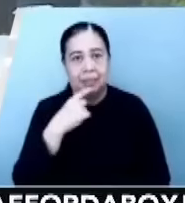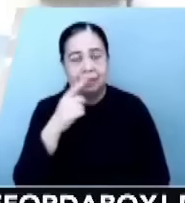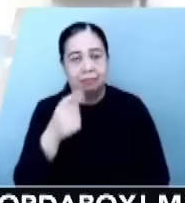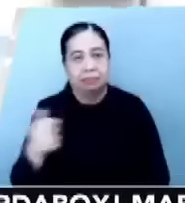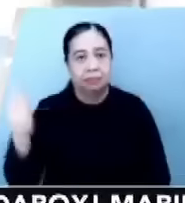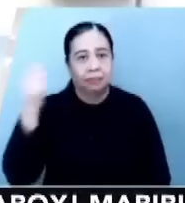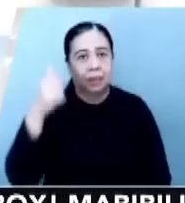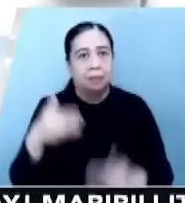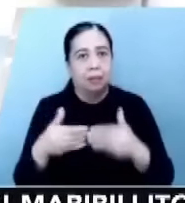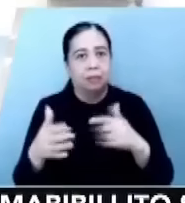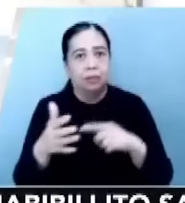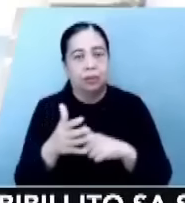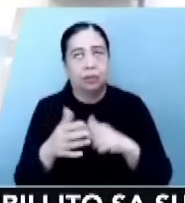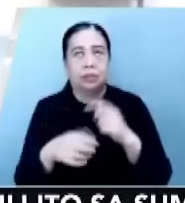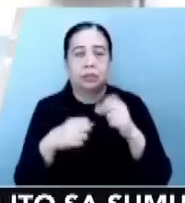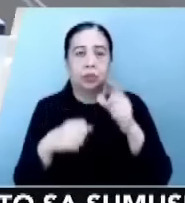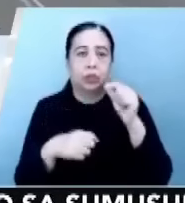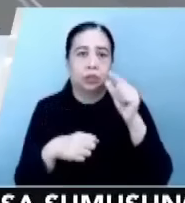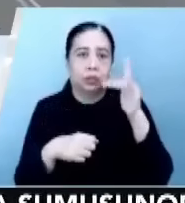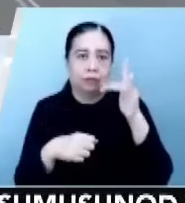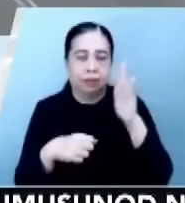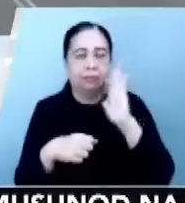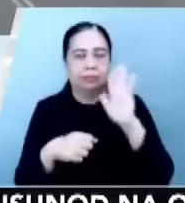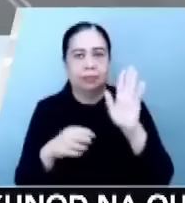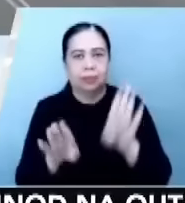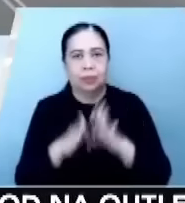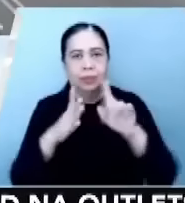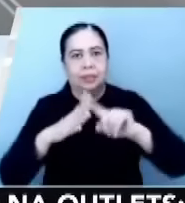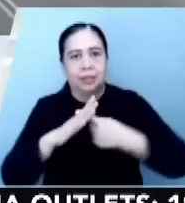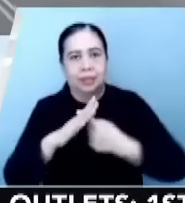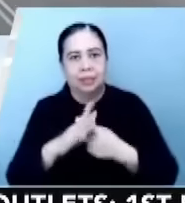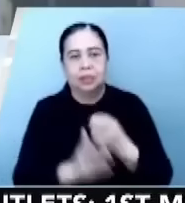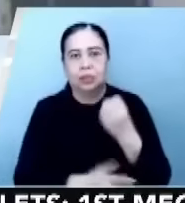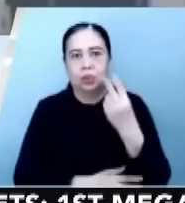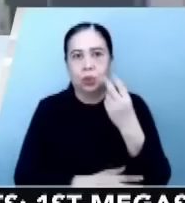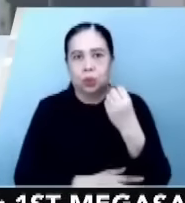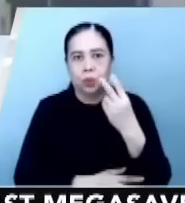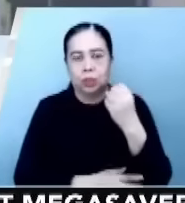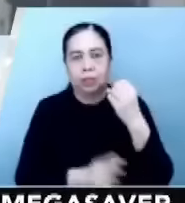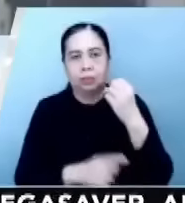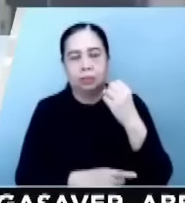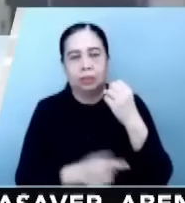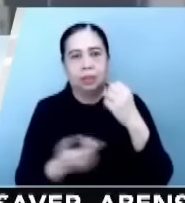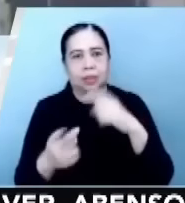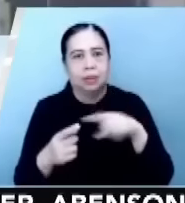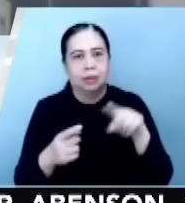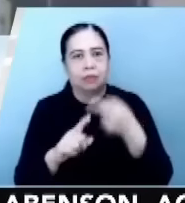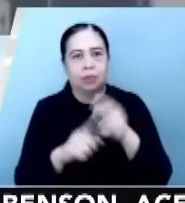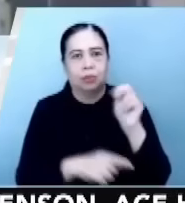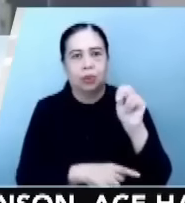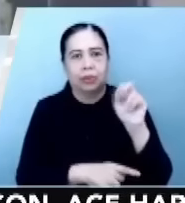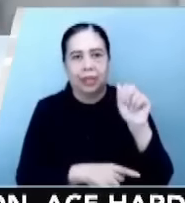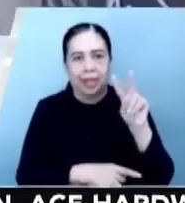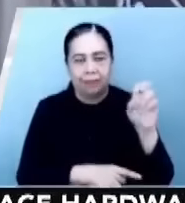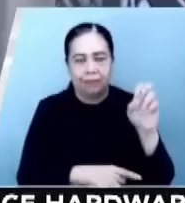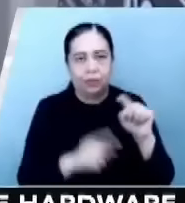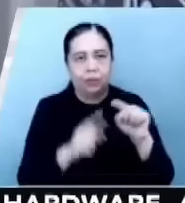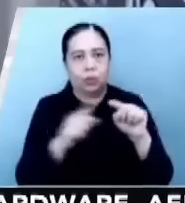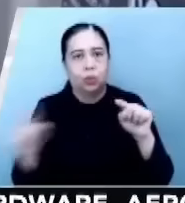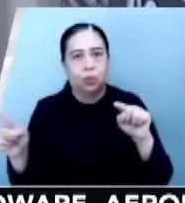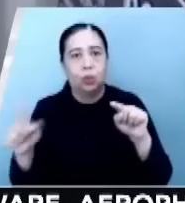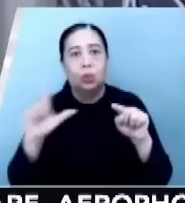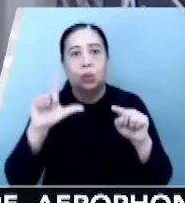matapos ang taong 2025 ay gagana na ang 12 sa 14 itong stasyon mula North Avenue hanggang sa Lagro. Para